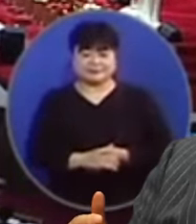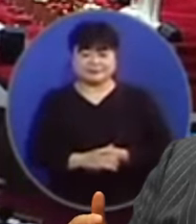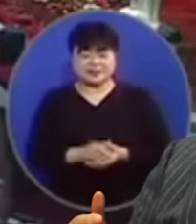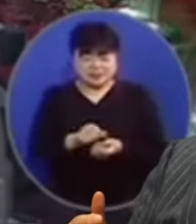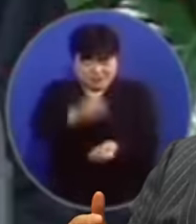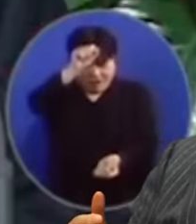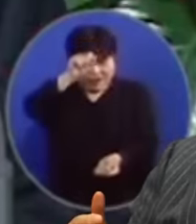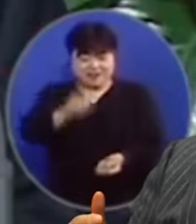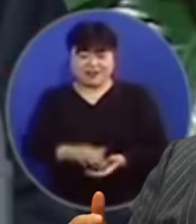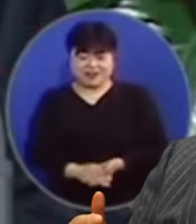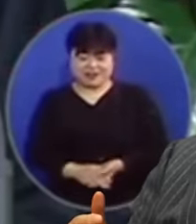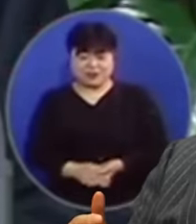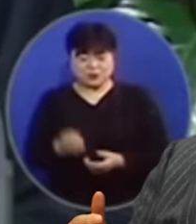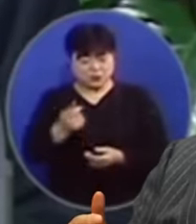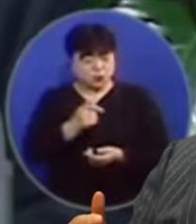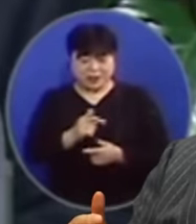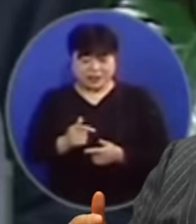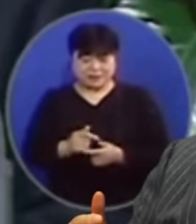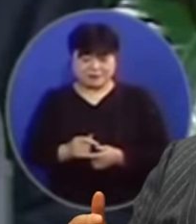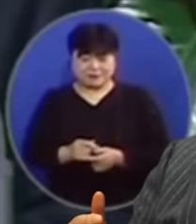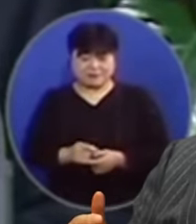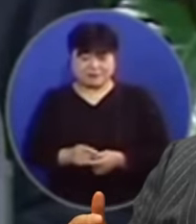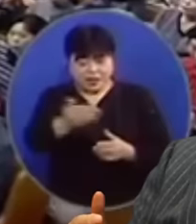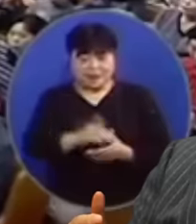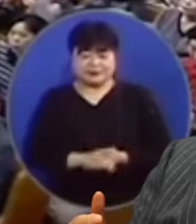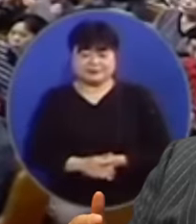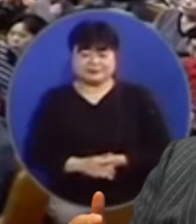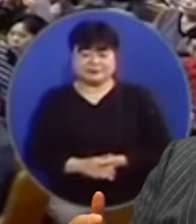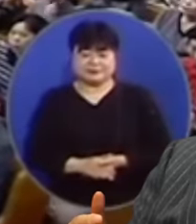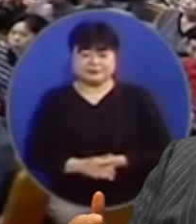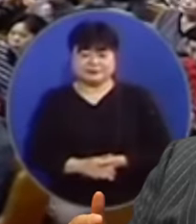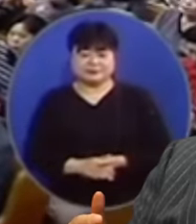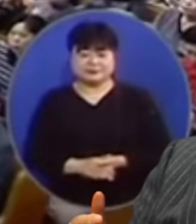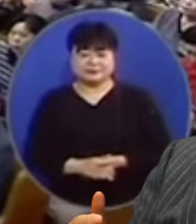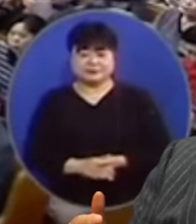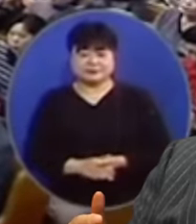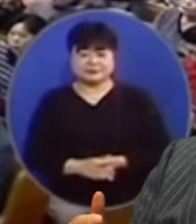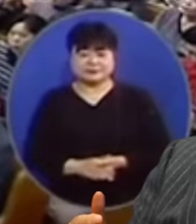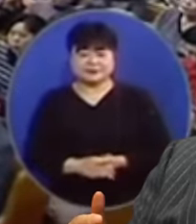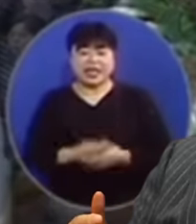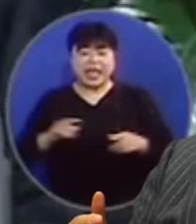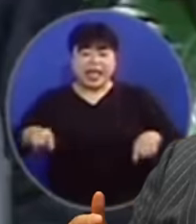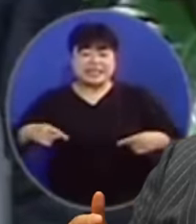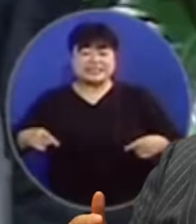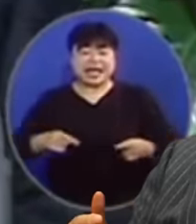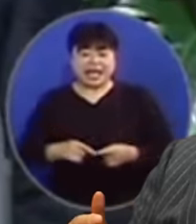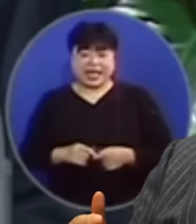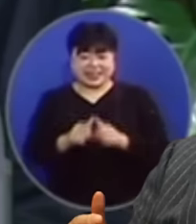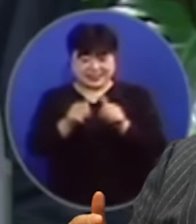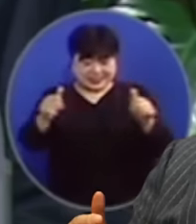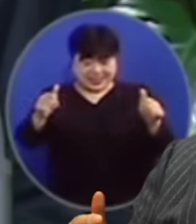넓게 열라. 조그만침 열지 말고 크게 입을 열어라. 엘리사 시대에 제자